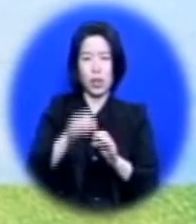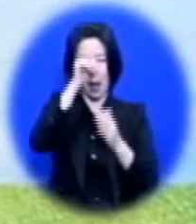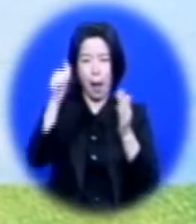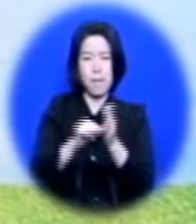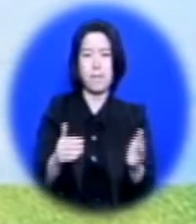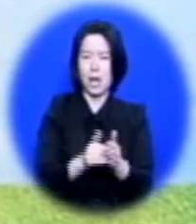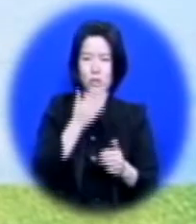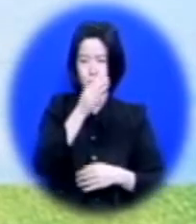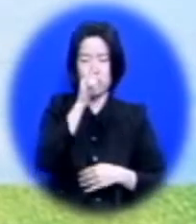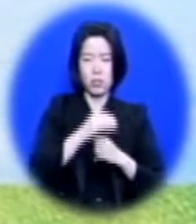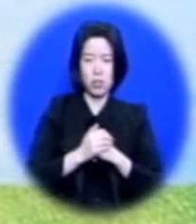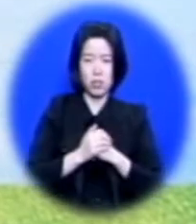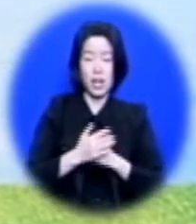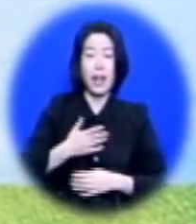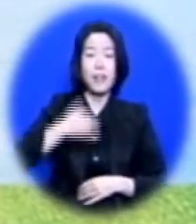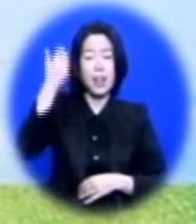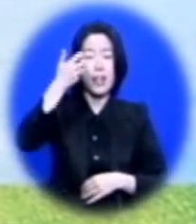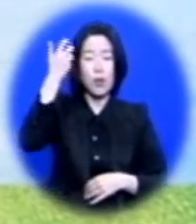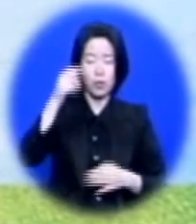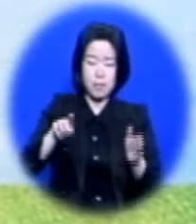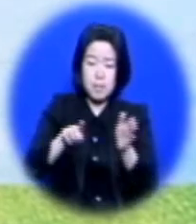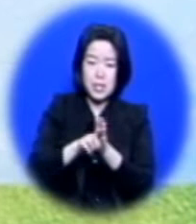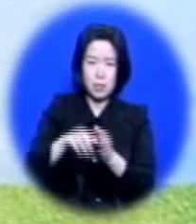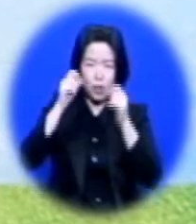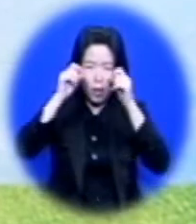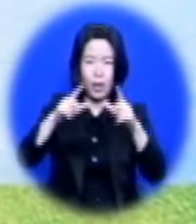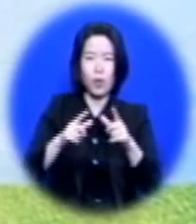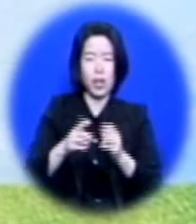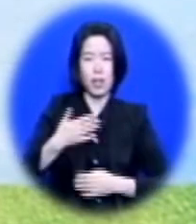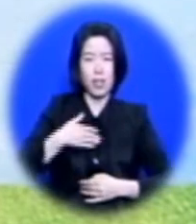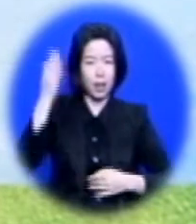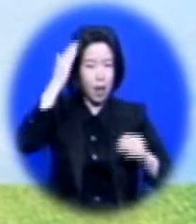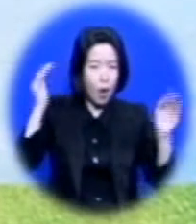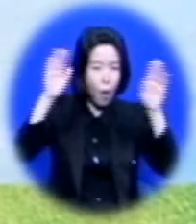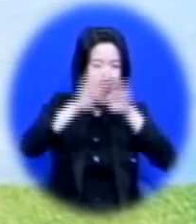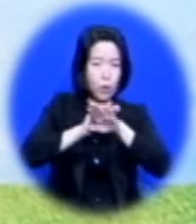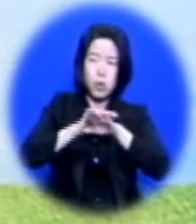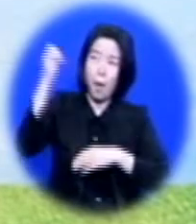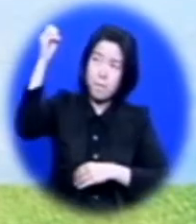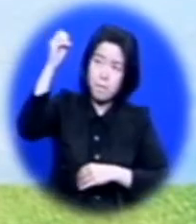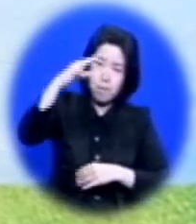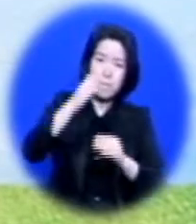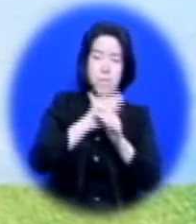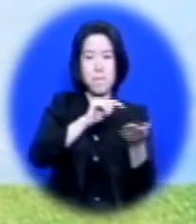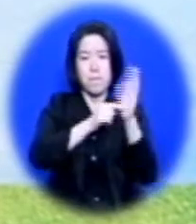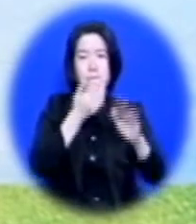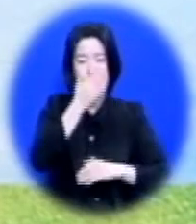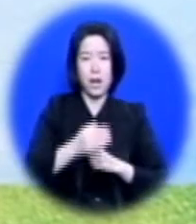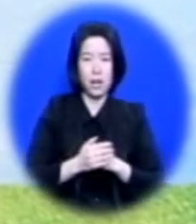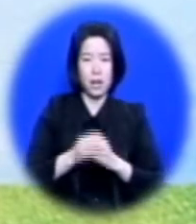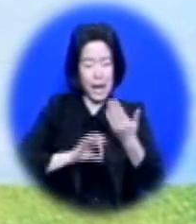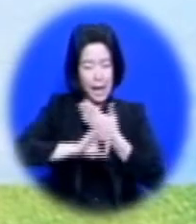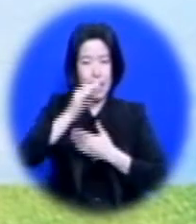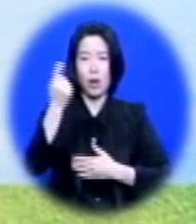내 영혼은 믿음으로 깨워야 내가 어둠에서 고 빛 가운데로 드러나게 됩니다 아침이 오는